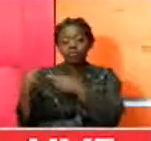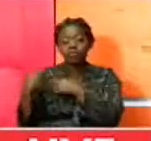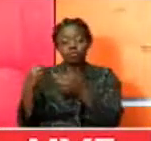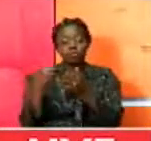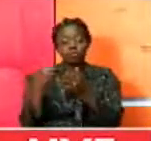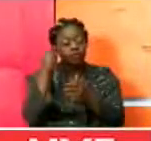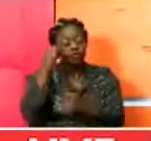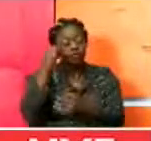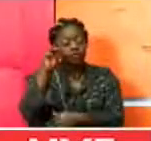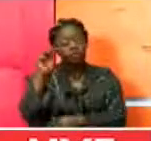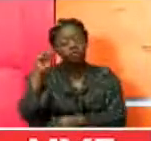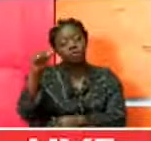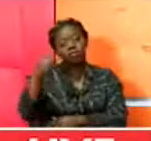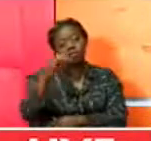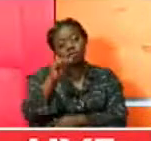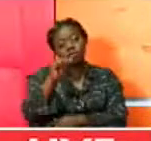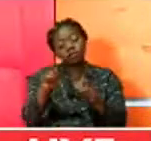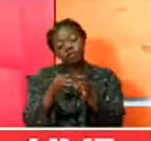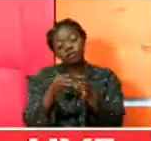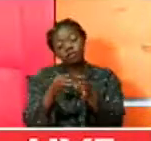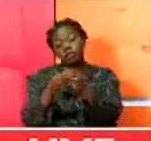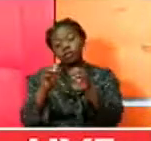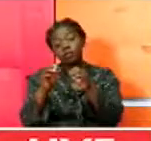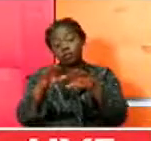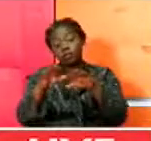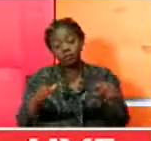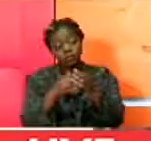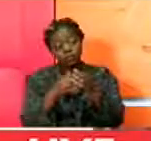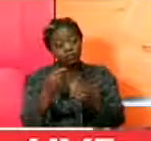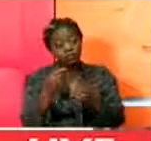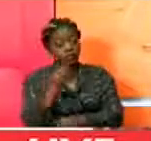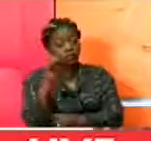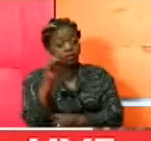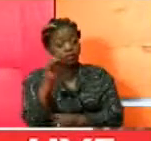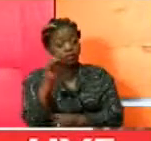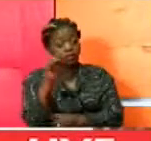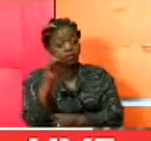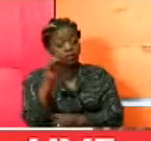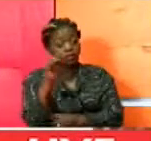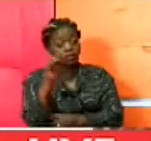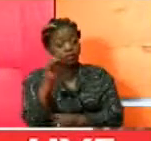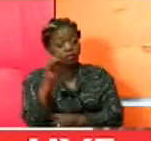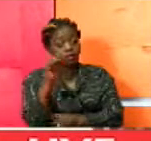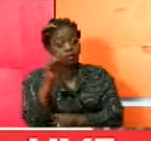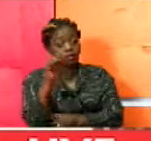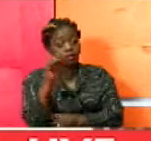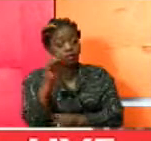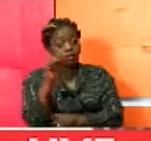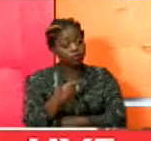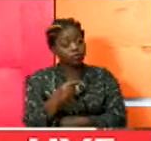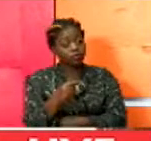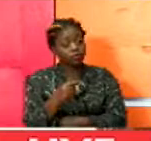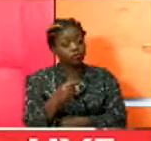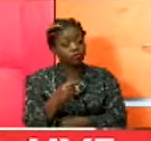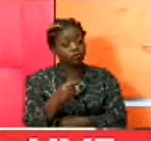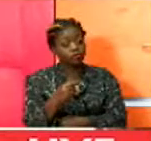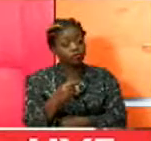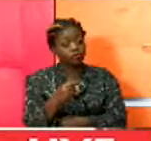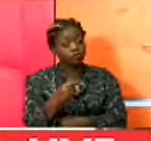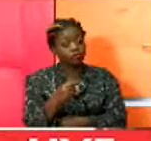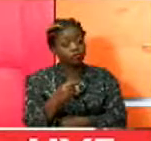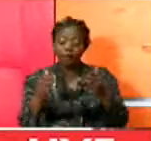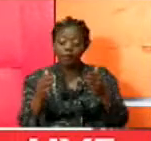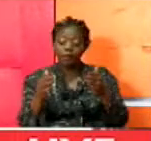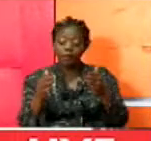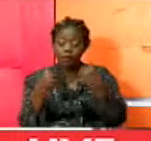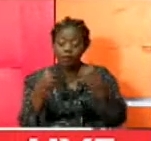z'emyoga n'abakulembeze b'akatale nga bakulembeddwamu Samuel Kayondo. Iye yagenda kukola ki lwaku engeri gy'atubuuliramu kubanga